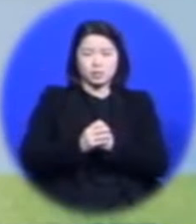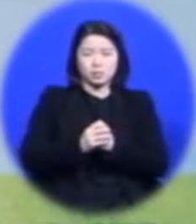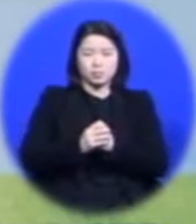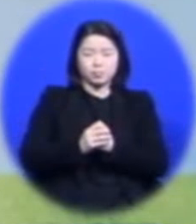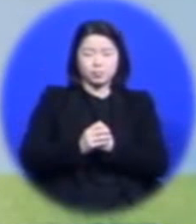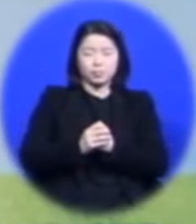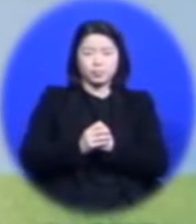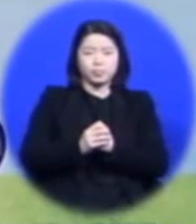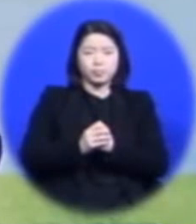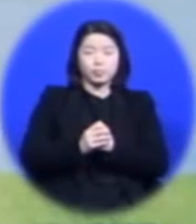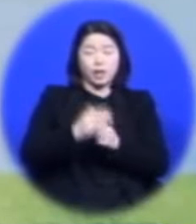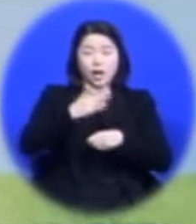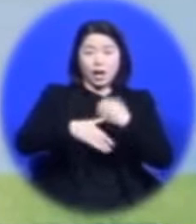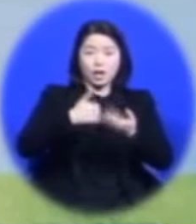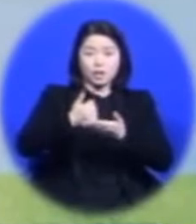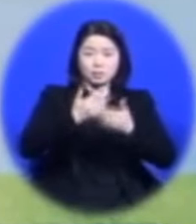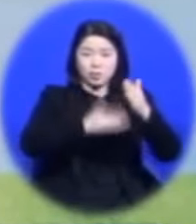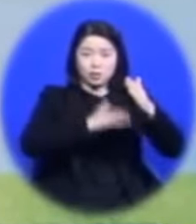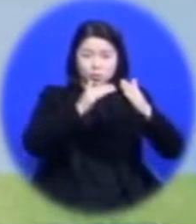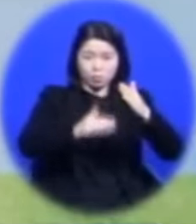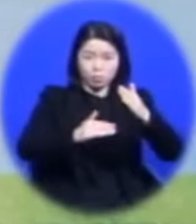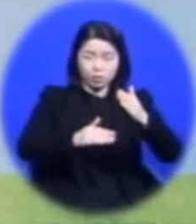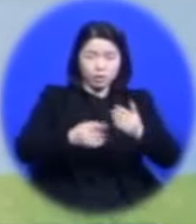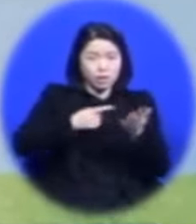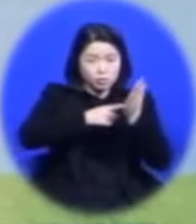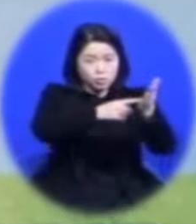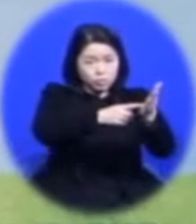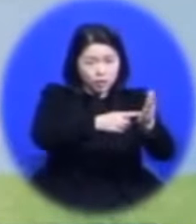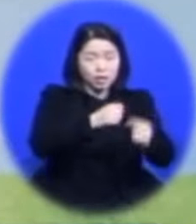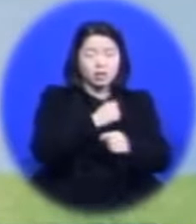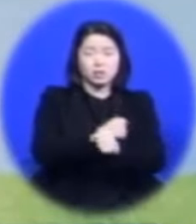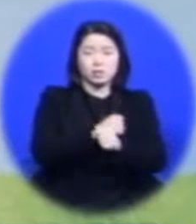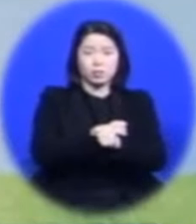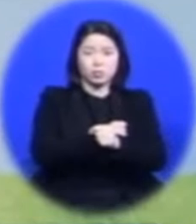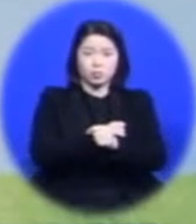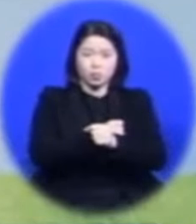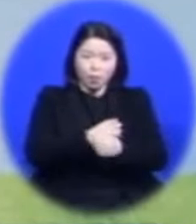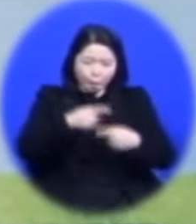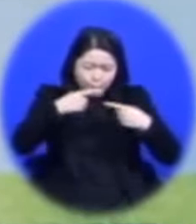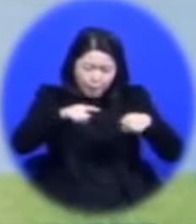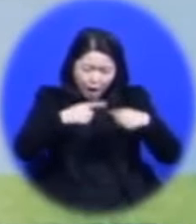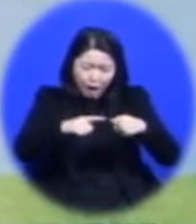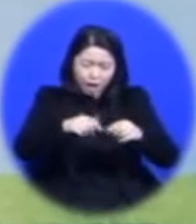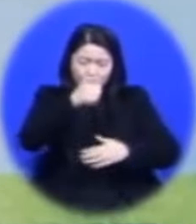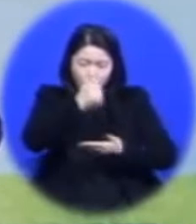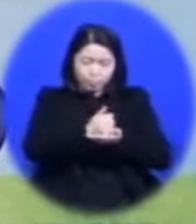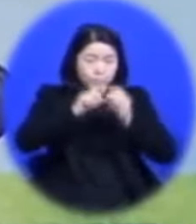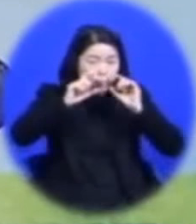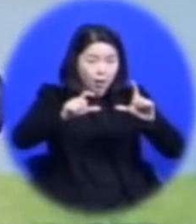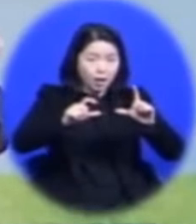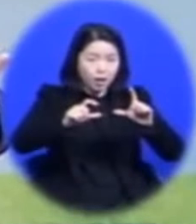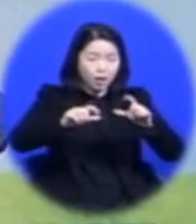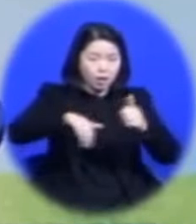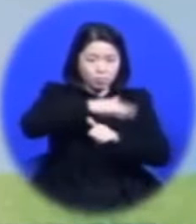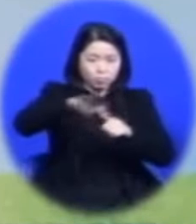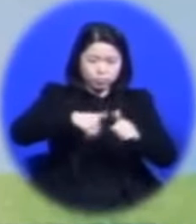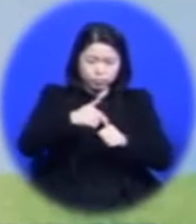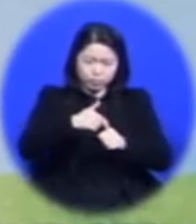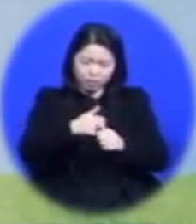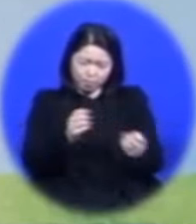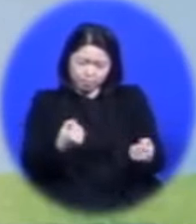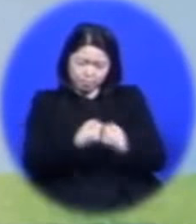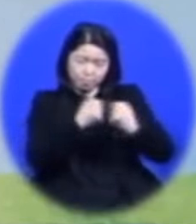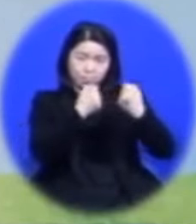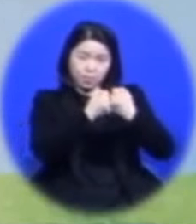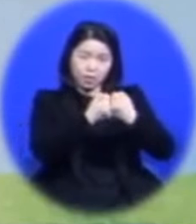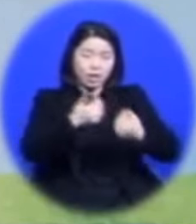됩니다 하나님의 공의를 주장한다고 비판하고 정죄하고 분위기가 살벌해지고 싸우는